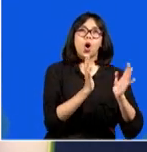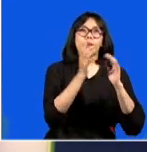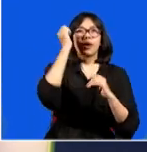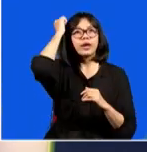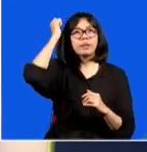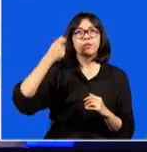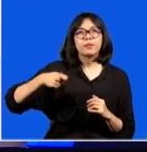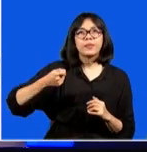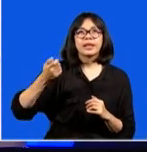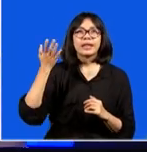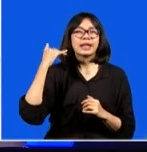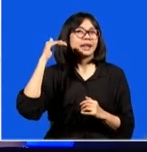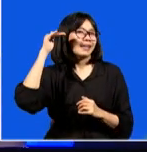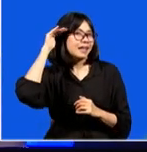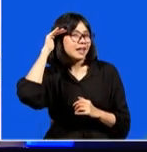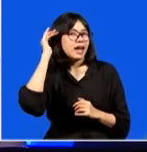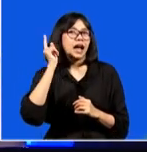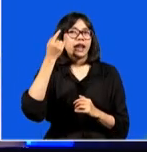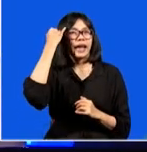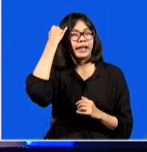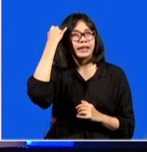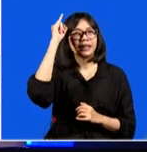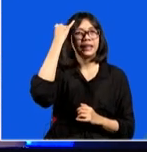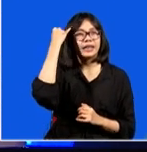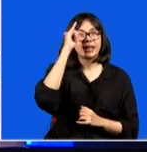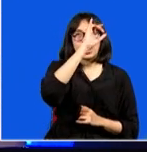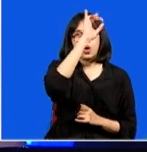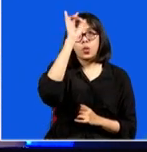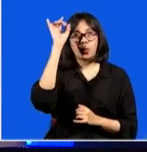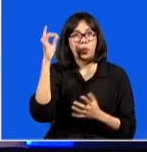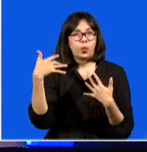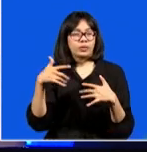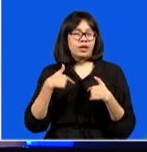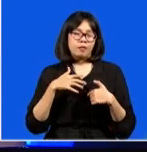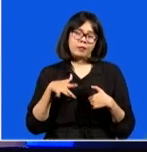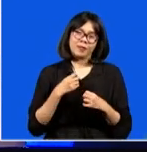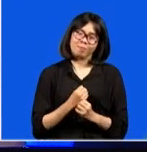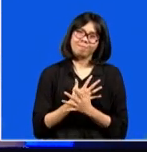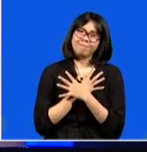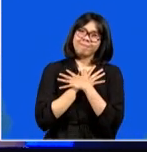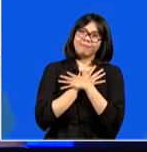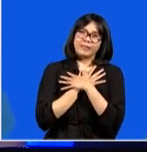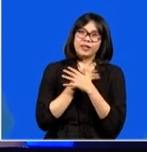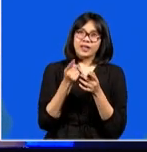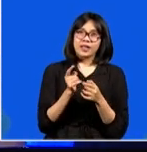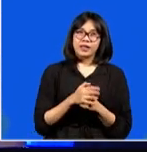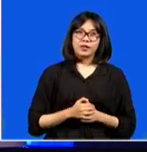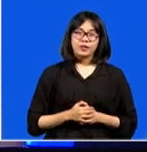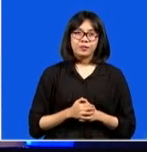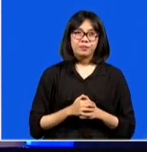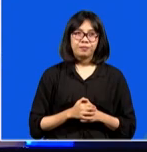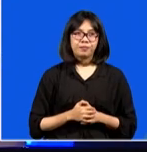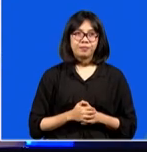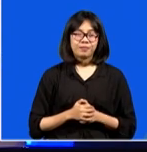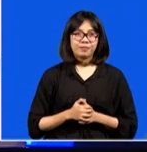juga mendengar sendiri inovasi-inovasi yang luar biasa saya sangat-sangat terkesan Bapak dan Ibu di sini